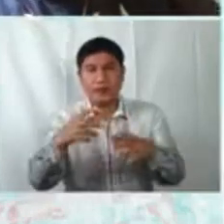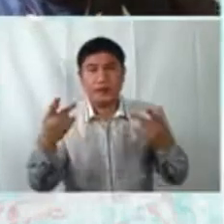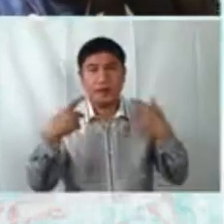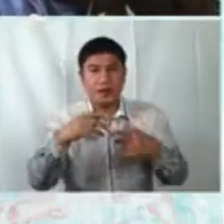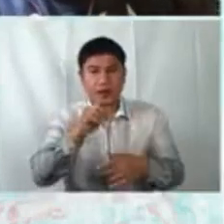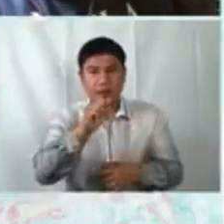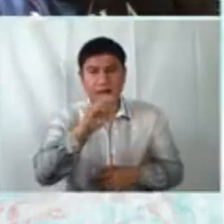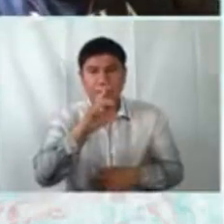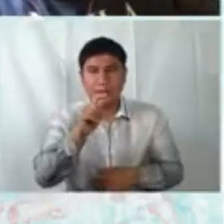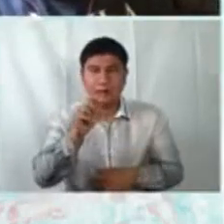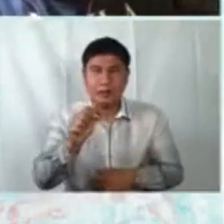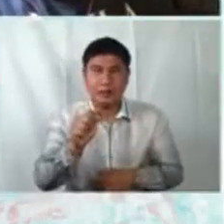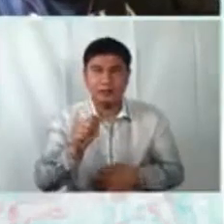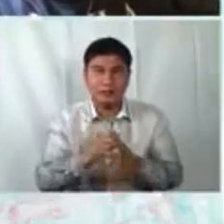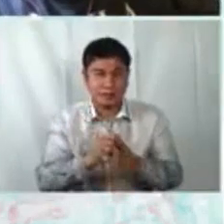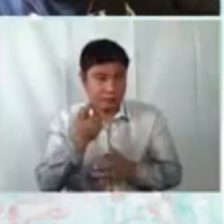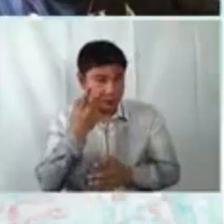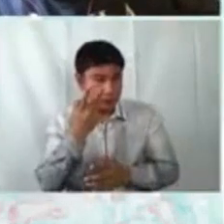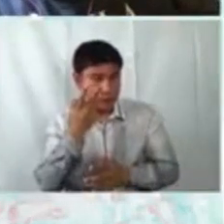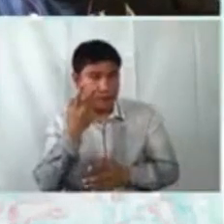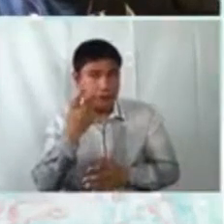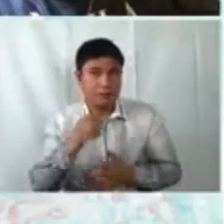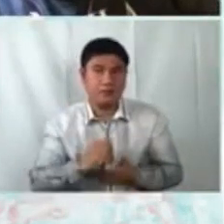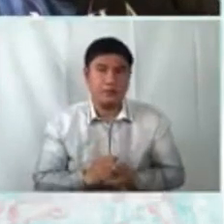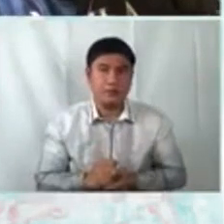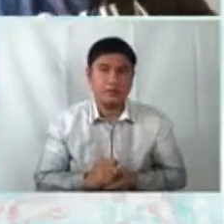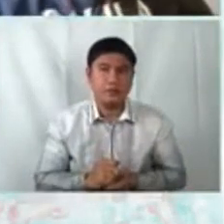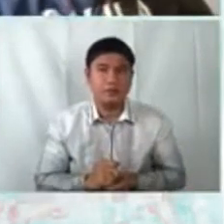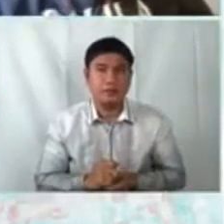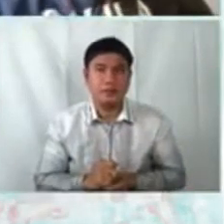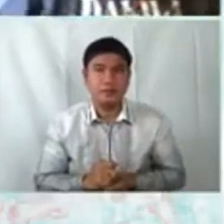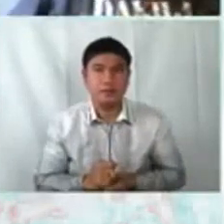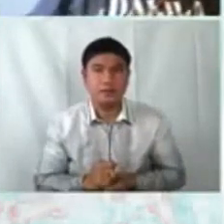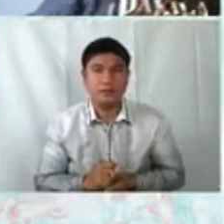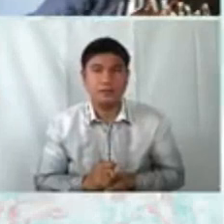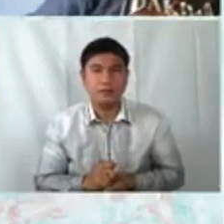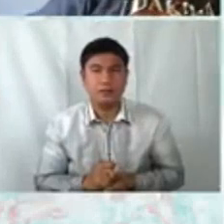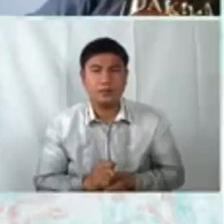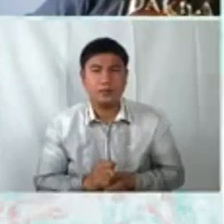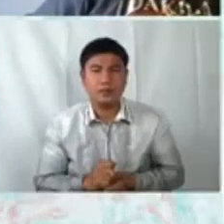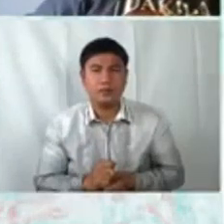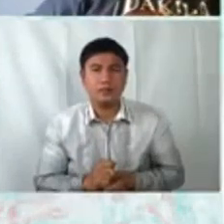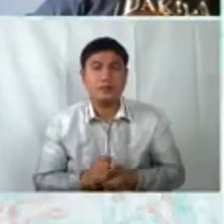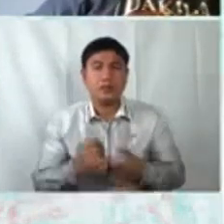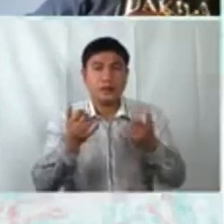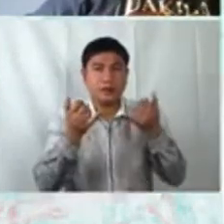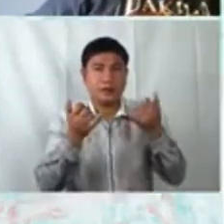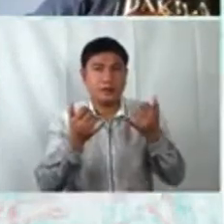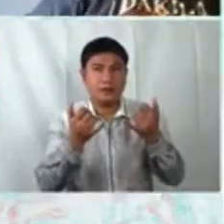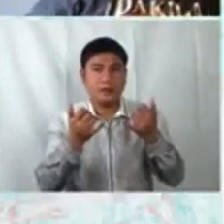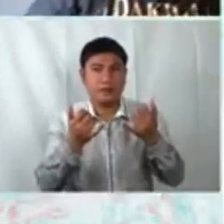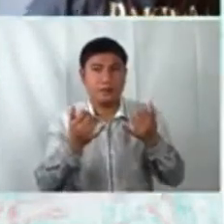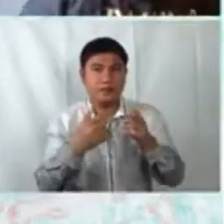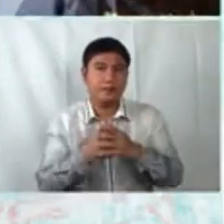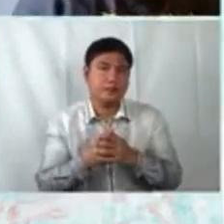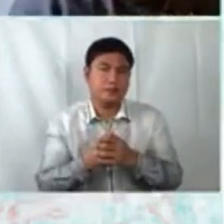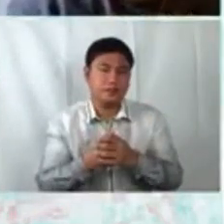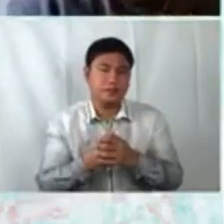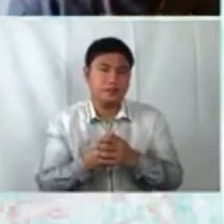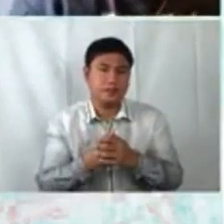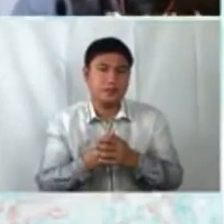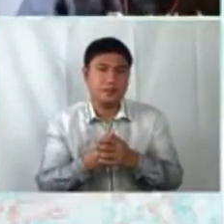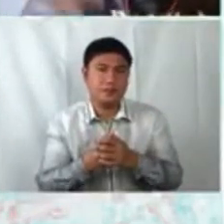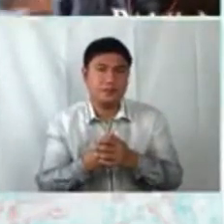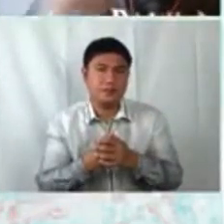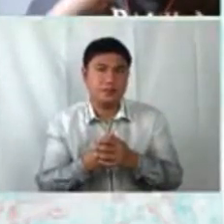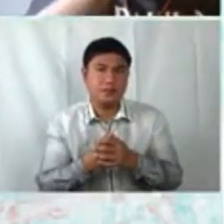ng personal kasama ng mga pirma. Okay, ito lang yung medyo hindi masyadong, kasi actually